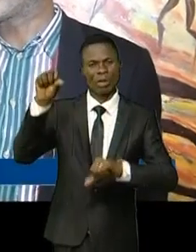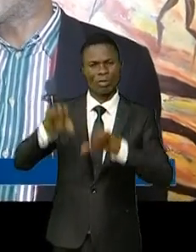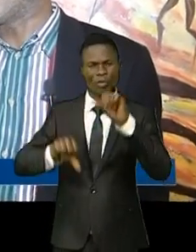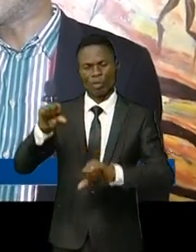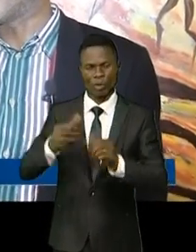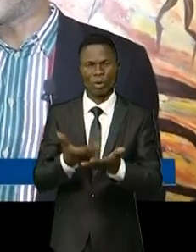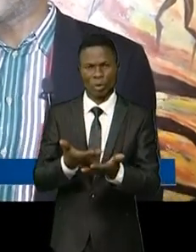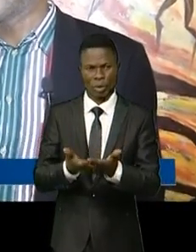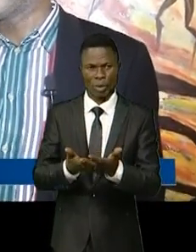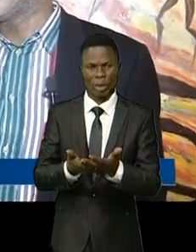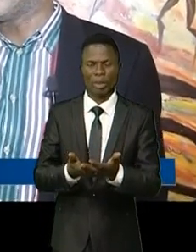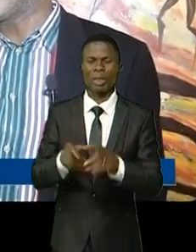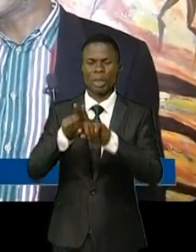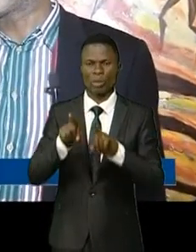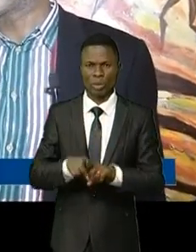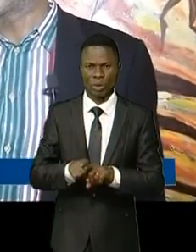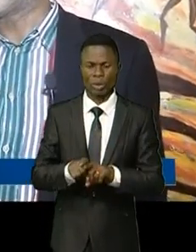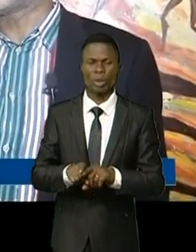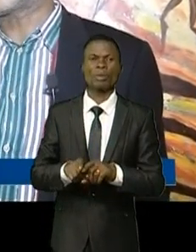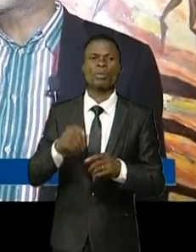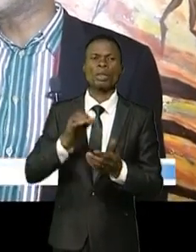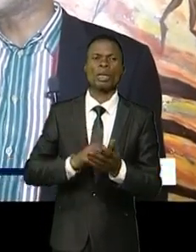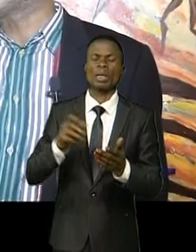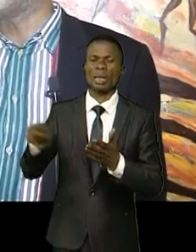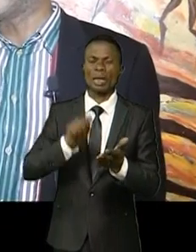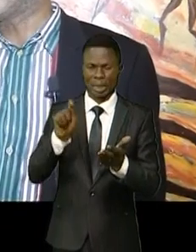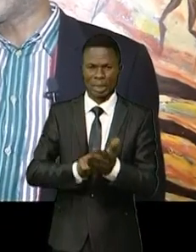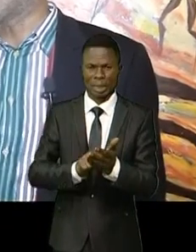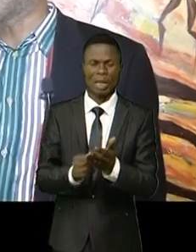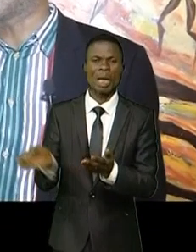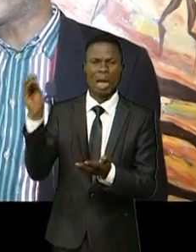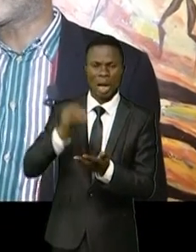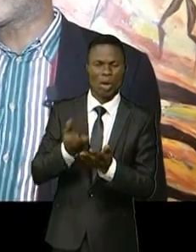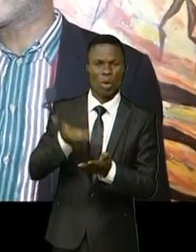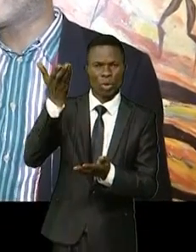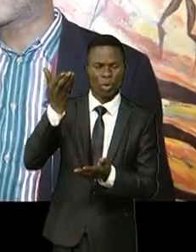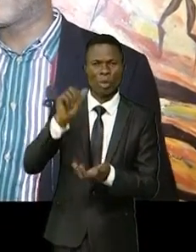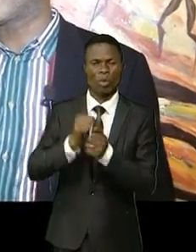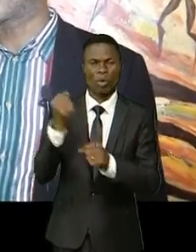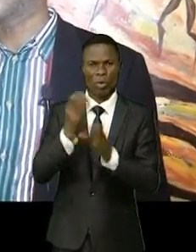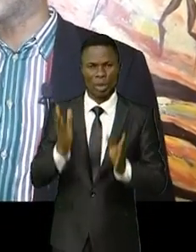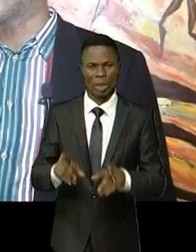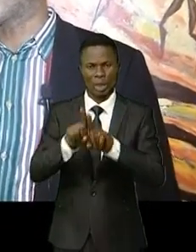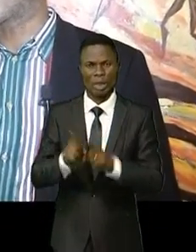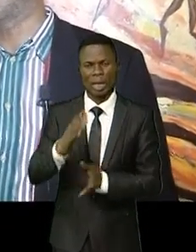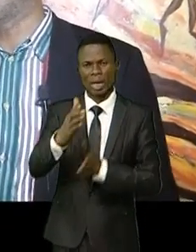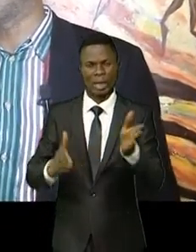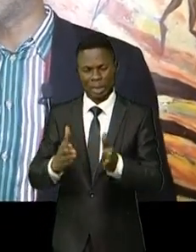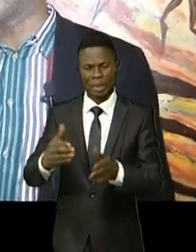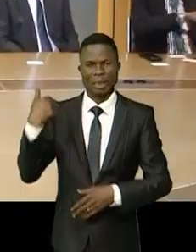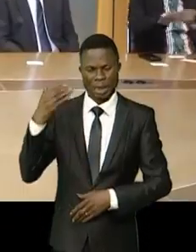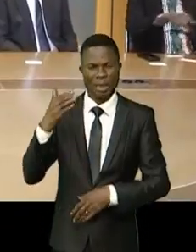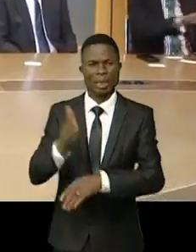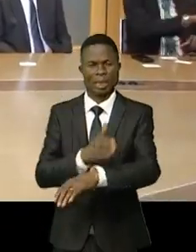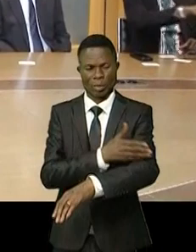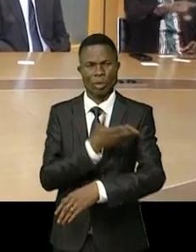dans le secteur de la messagerie. Et dans l'entretemps, ce sont les taxes qui vont aussi augmenter par rapport aux opérateurs et ce sont des recettes frais pour le